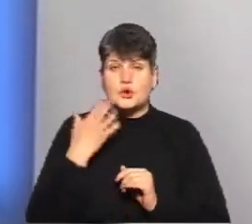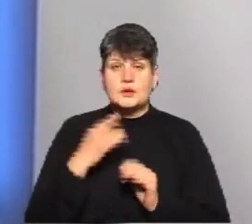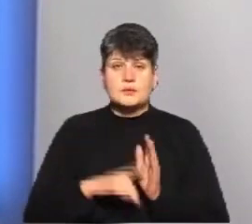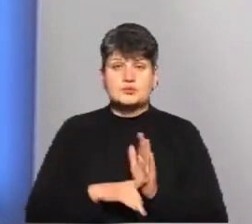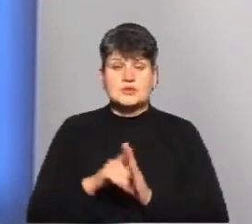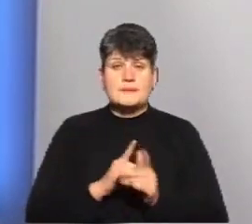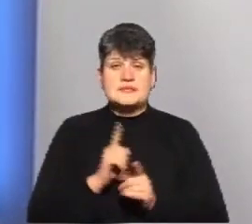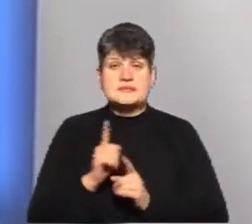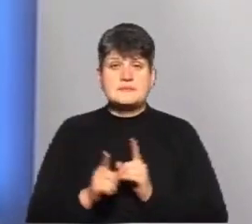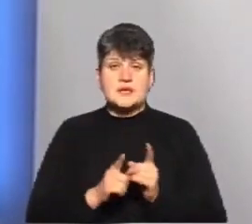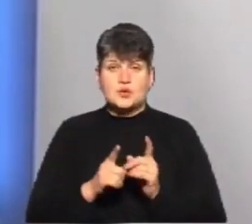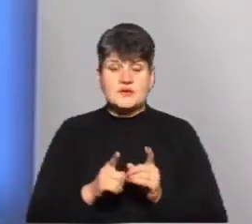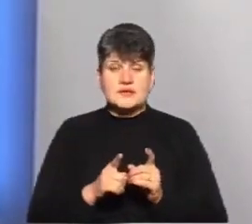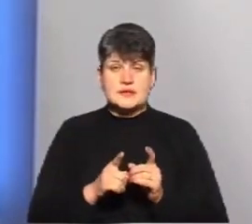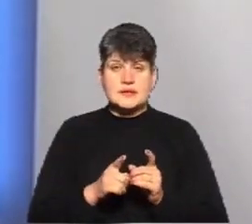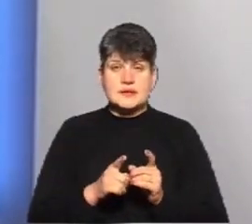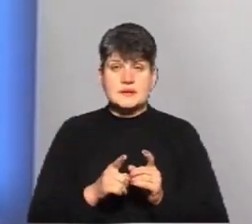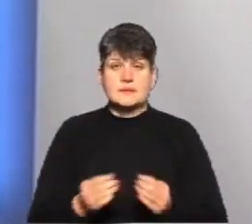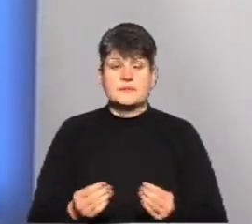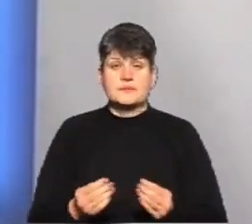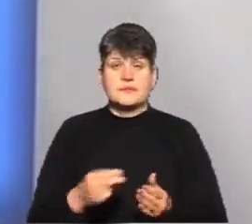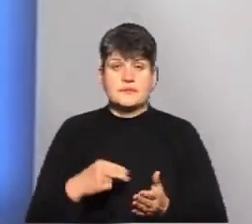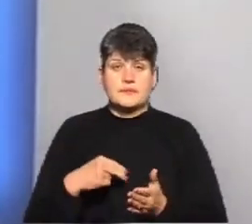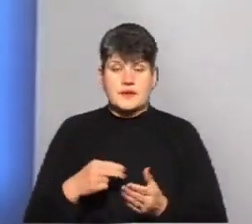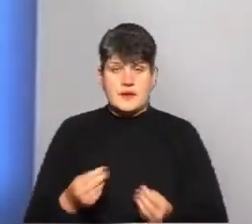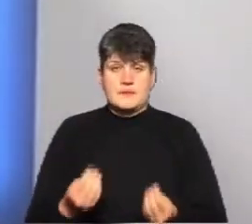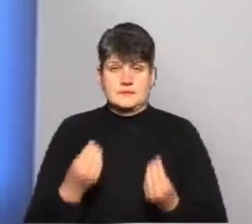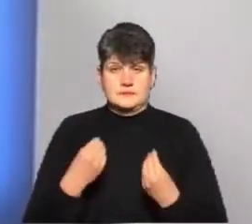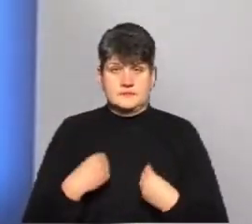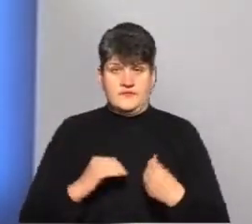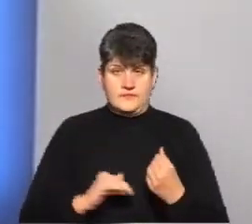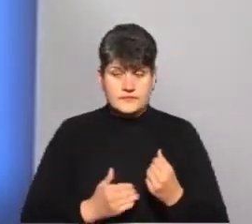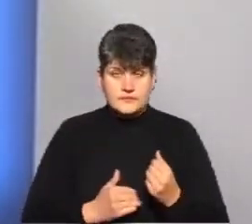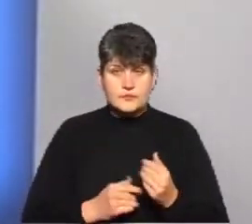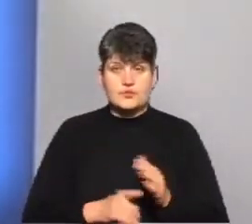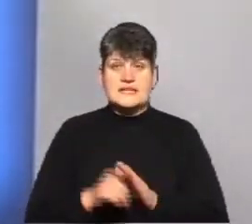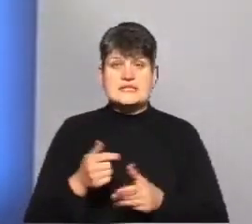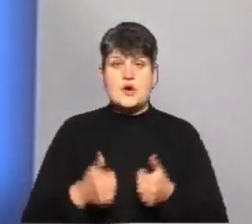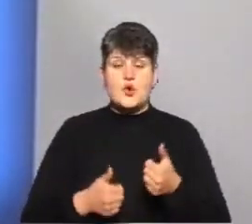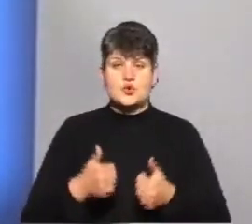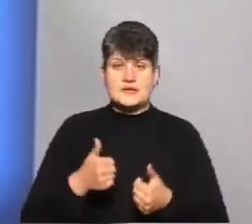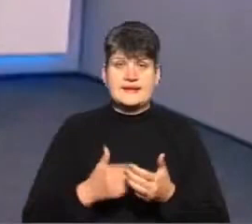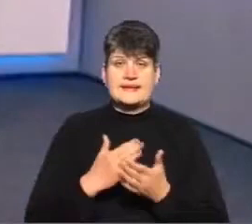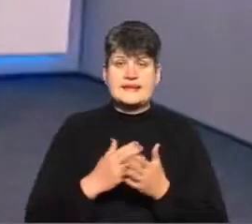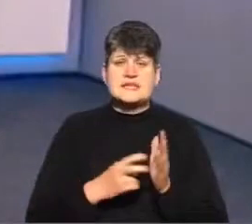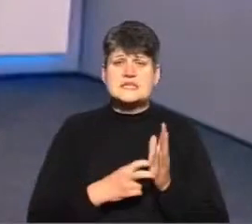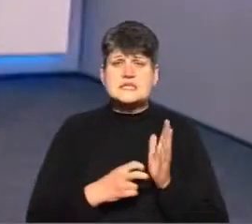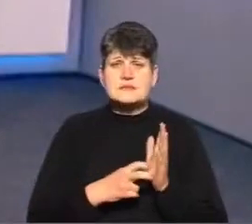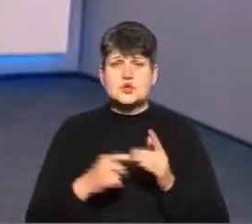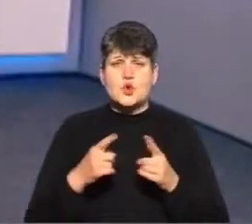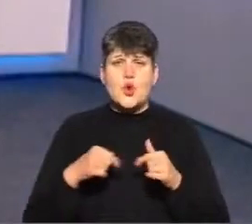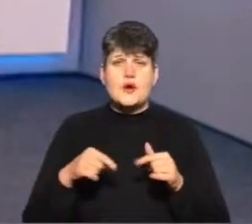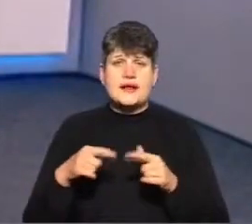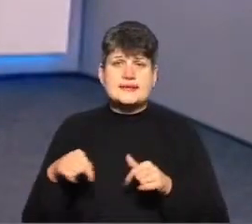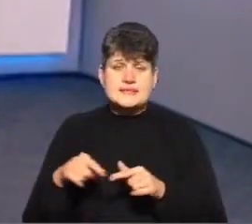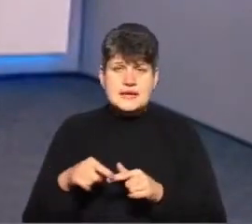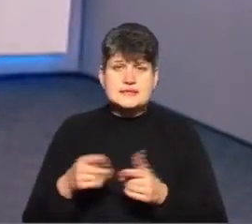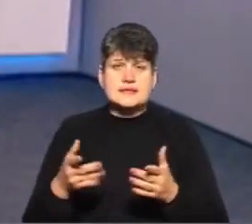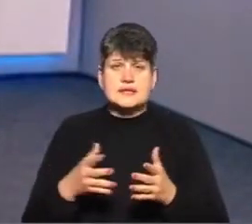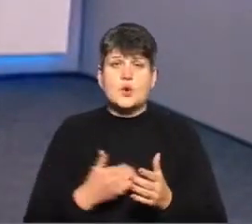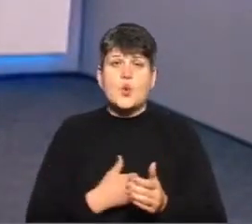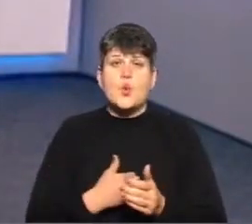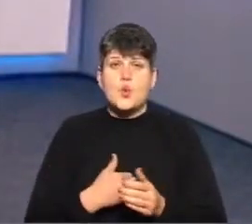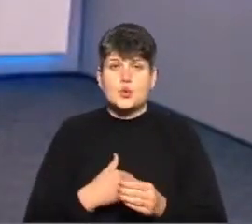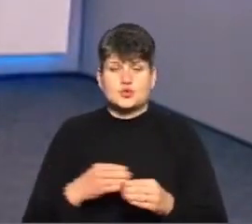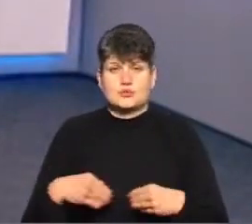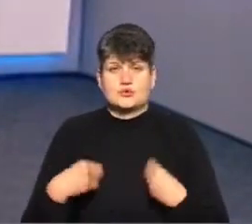постачальника, відповідно, почнеться конкуренція. Та, як я вже на початку сказала, є 700 організацій, які хочуть постачати